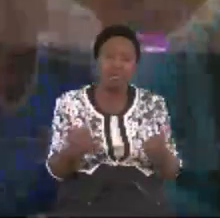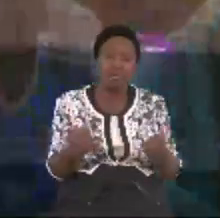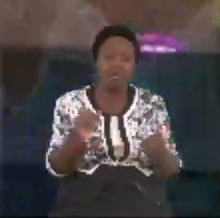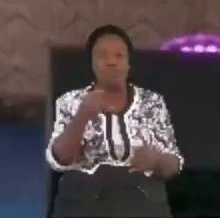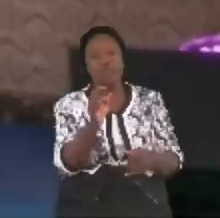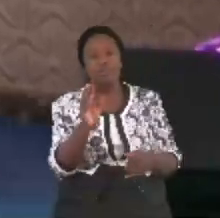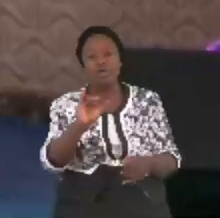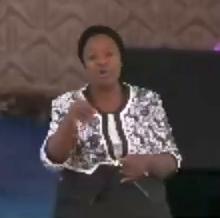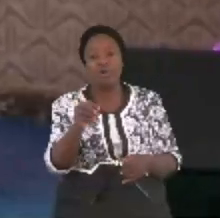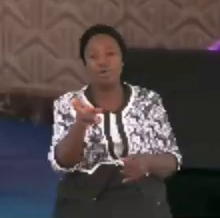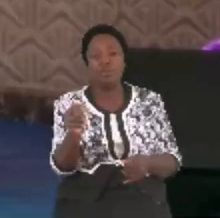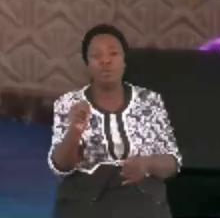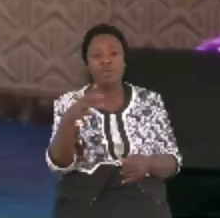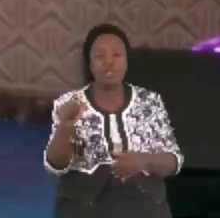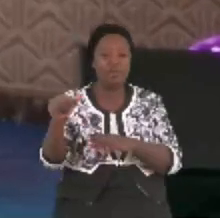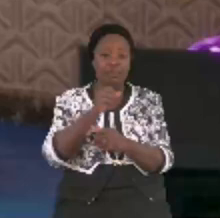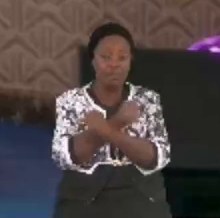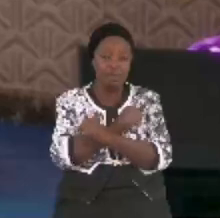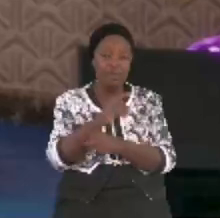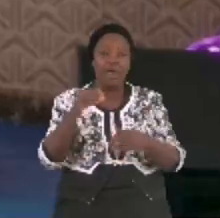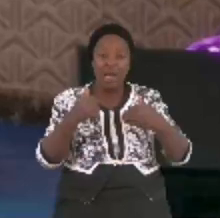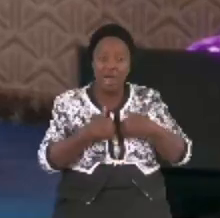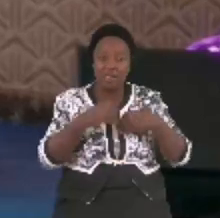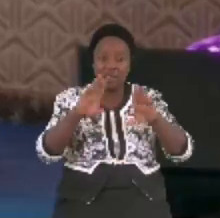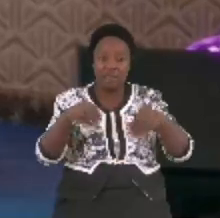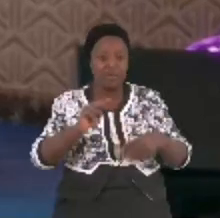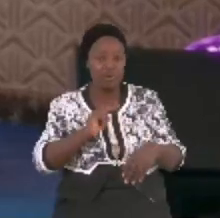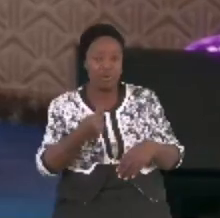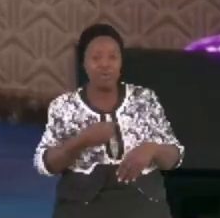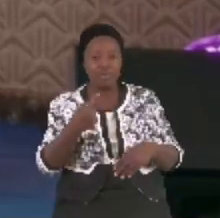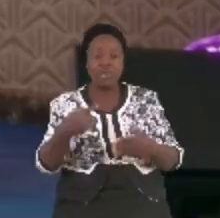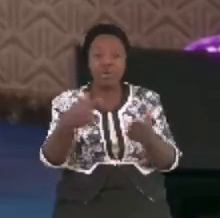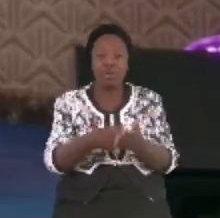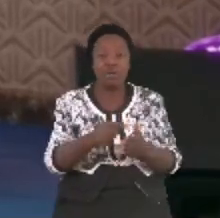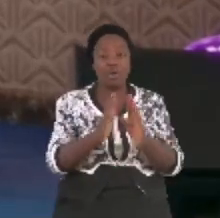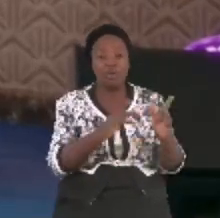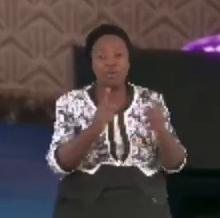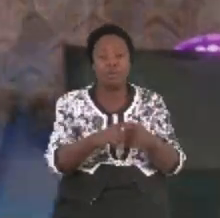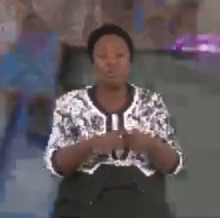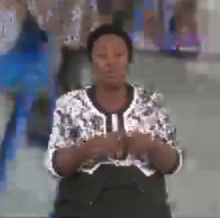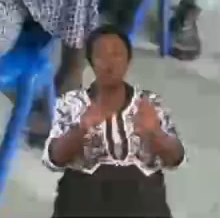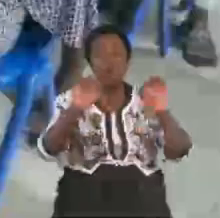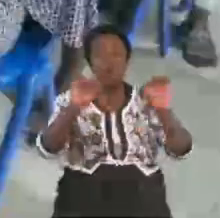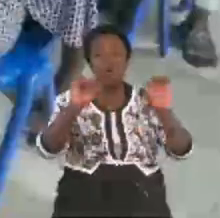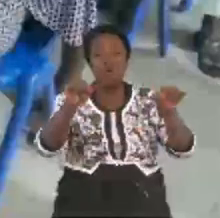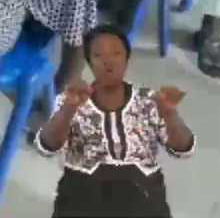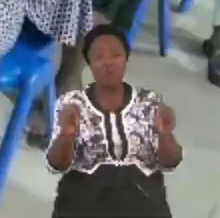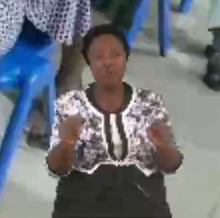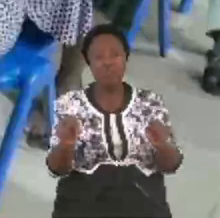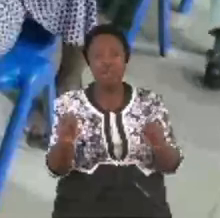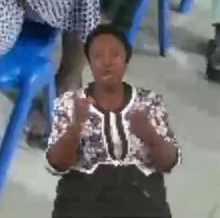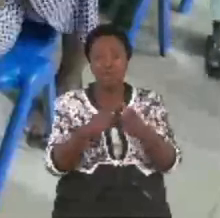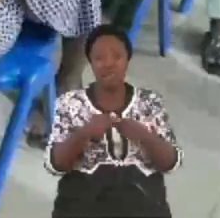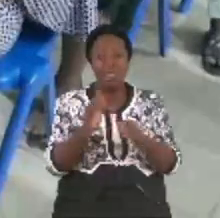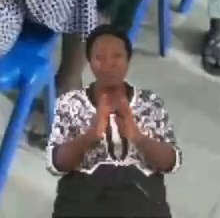Jean le bien-aimé nous a donné l'évangile selon saint Jean. Et l'évangile selon